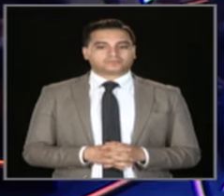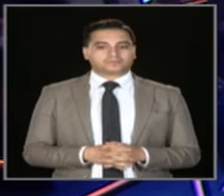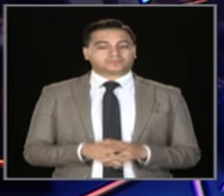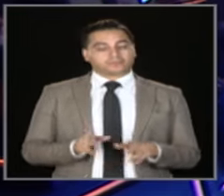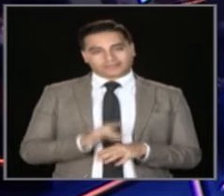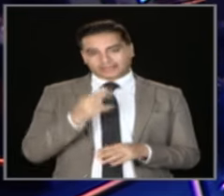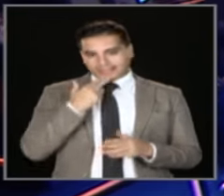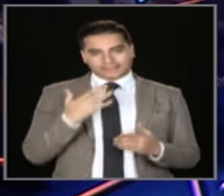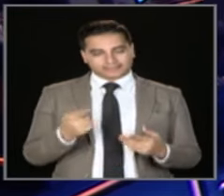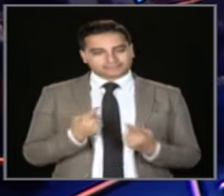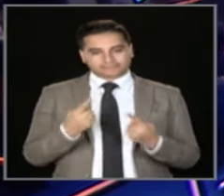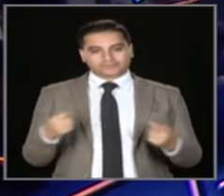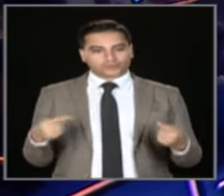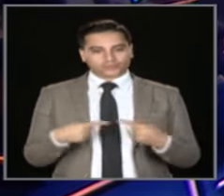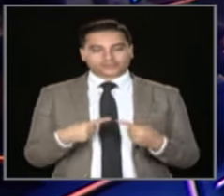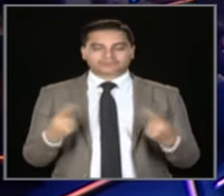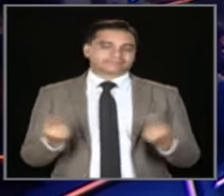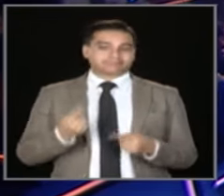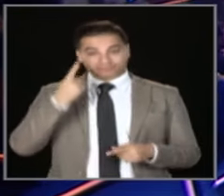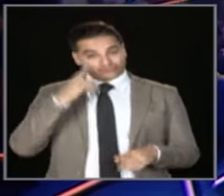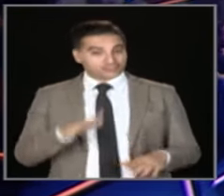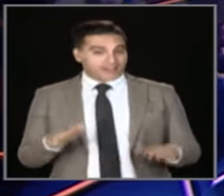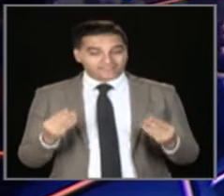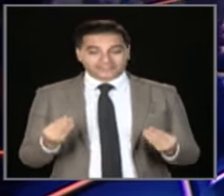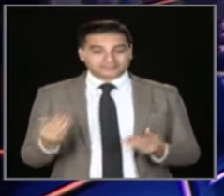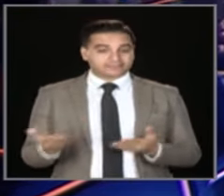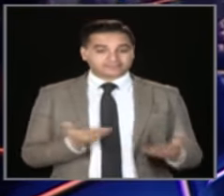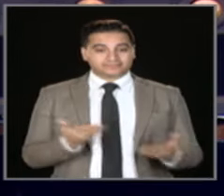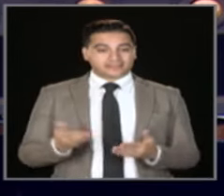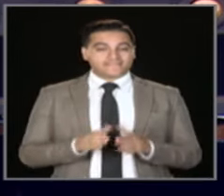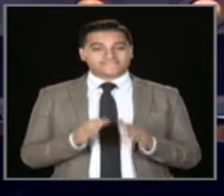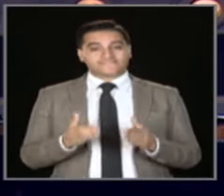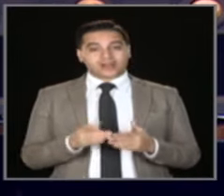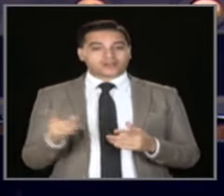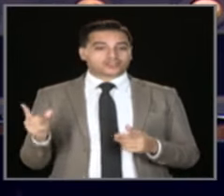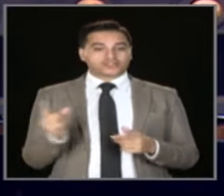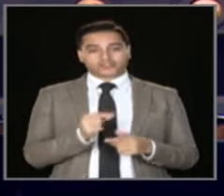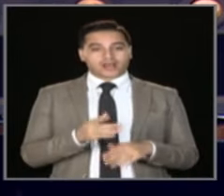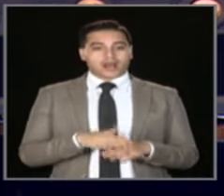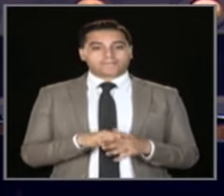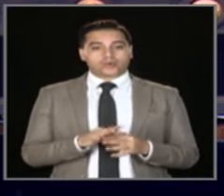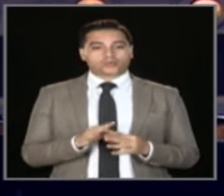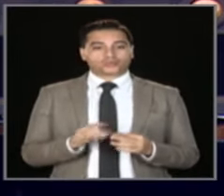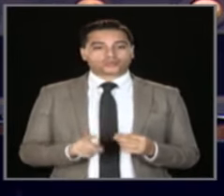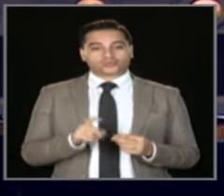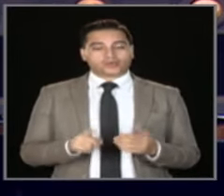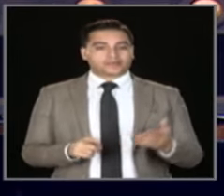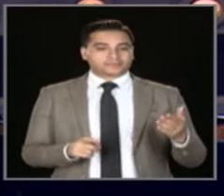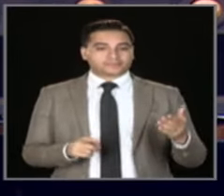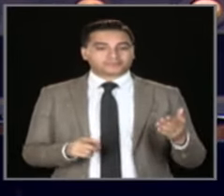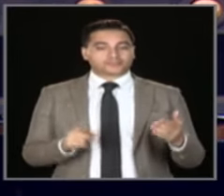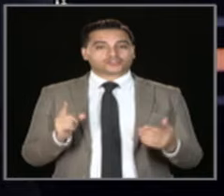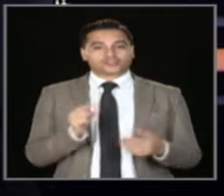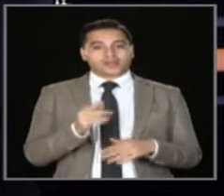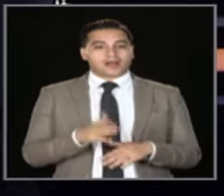هارد لك سويتش، ولكن محدش عارف. فريق نفرتيتي من حقوقكم تختاروا موضوع السؤال لفريق المعز،